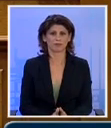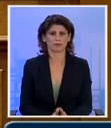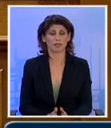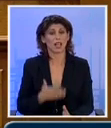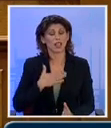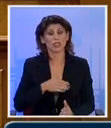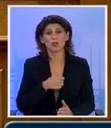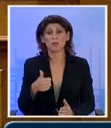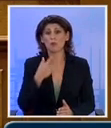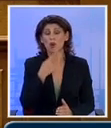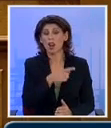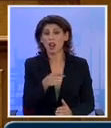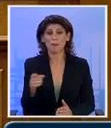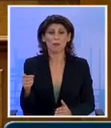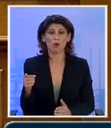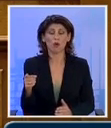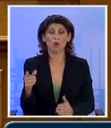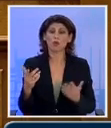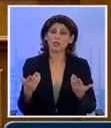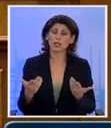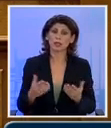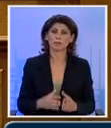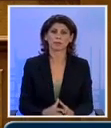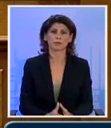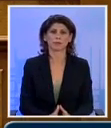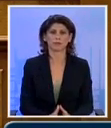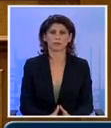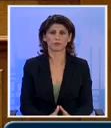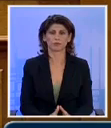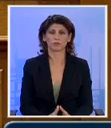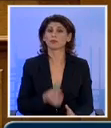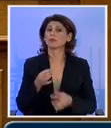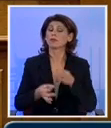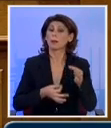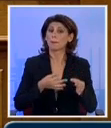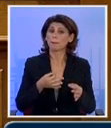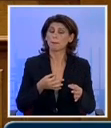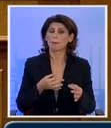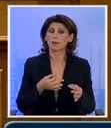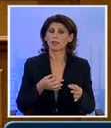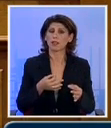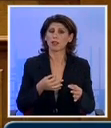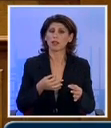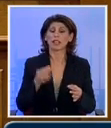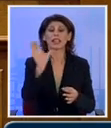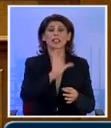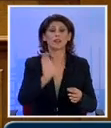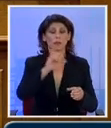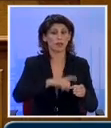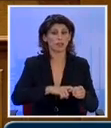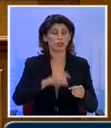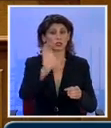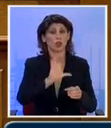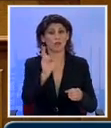Θέλω μόνο να πω ότι μιλήσατε και για την Ευρωπαϊκή Ένωση, το